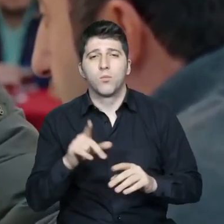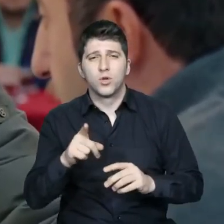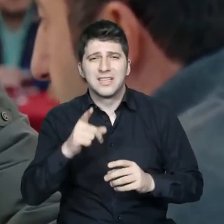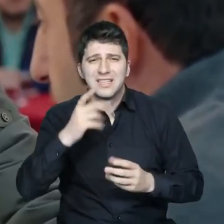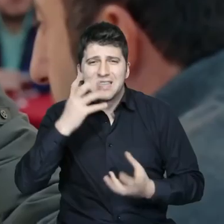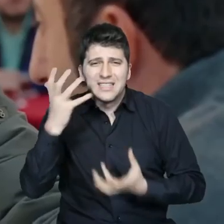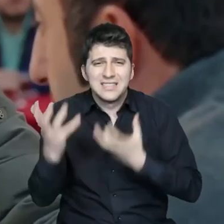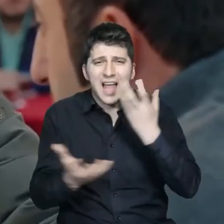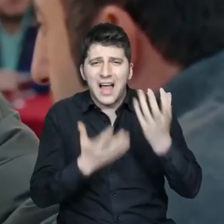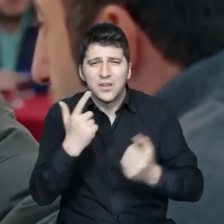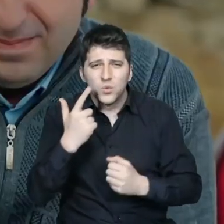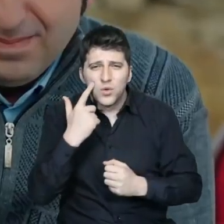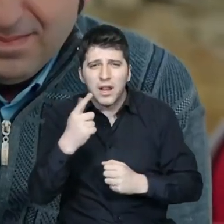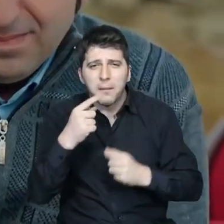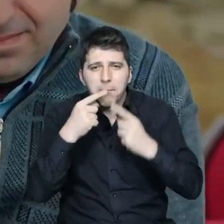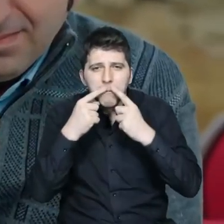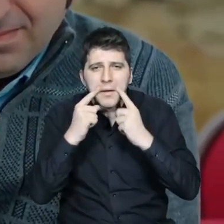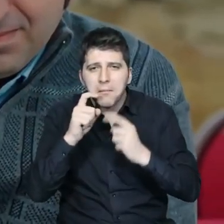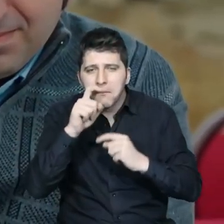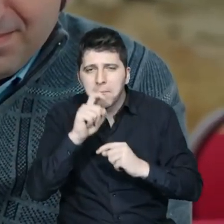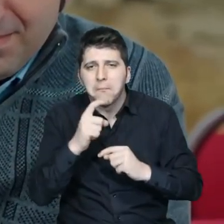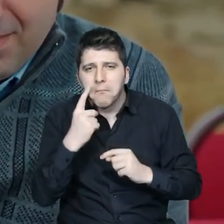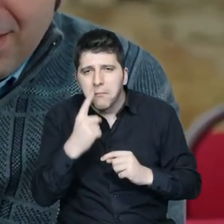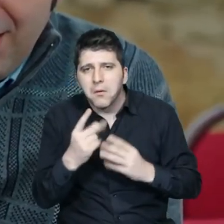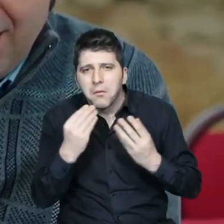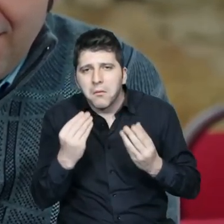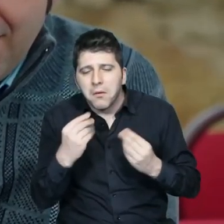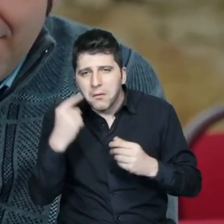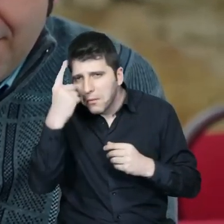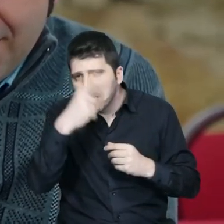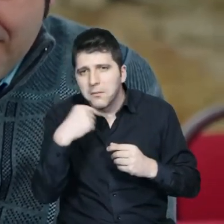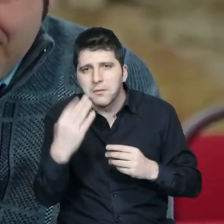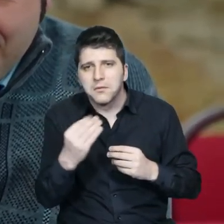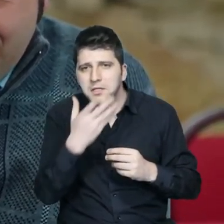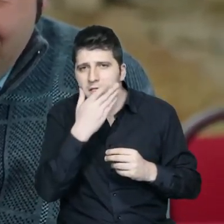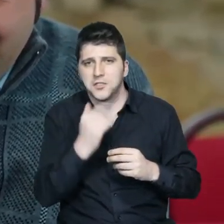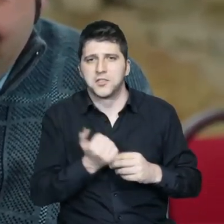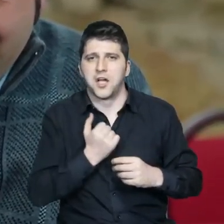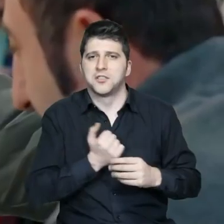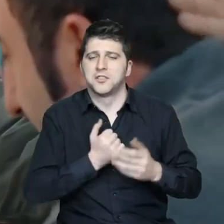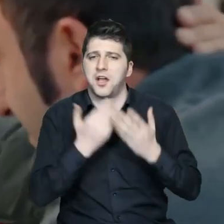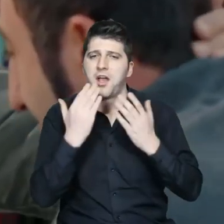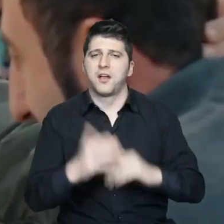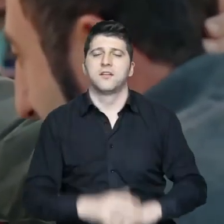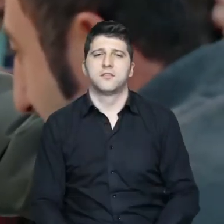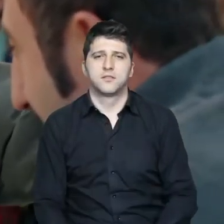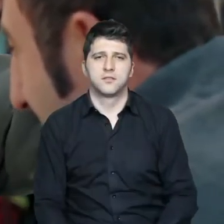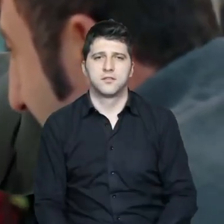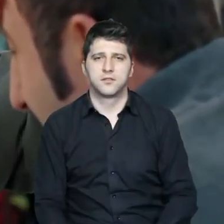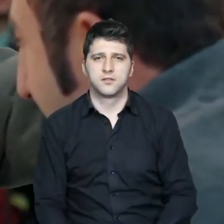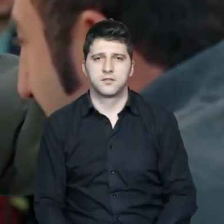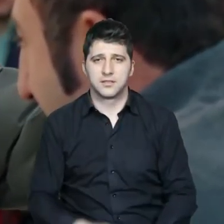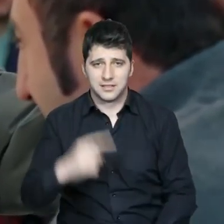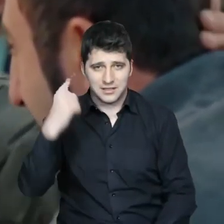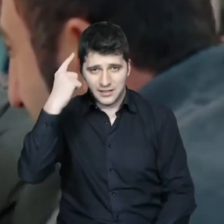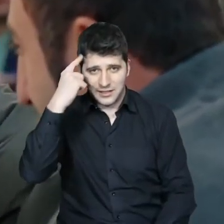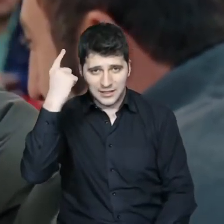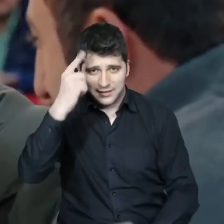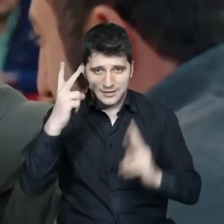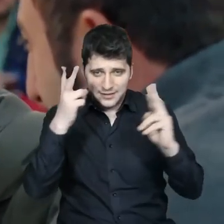yangın muhabbetiyle bıyığın da gitmiş, bayağı bir aydınlanmışsın. Çok yakışıklıymışsın sen ya. Ha? Şu saçlarını bir